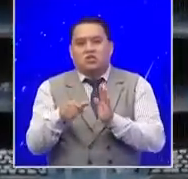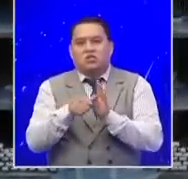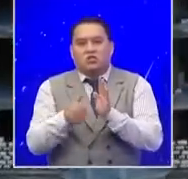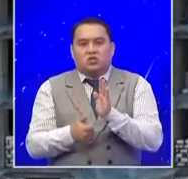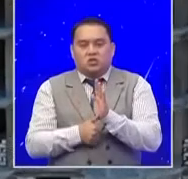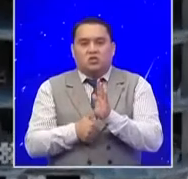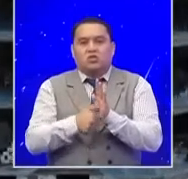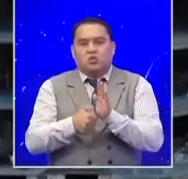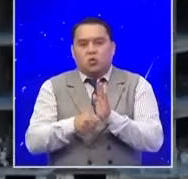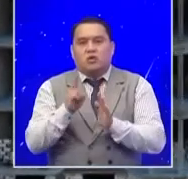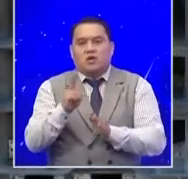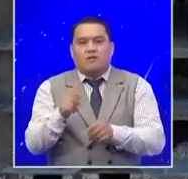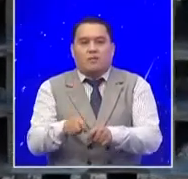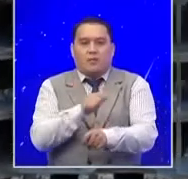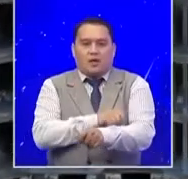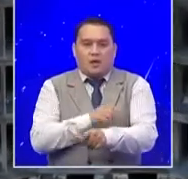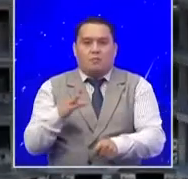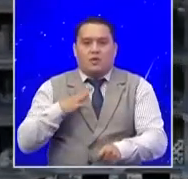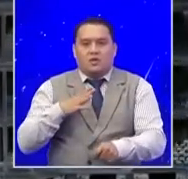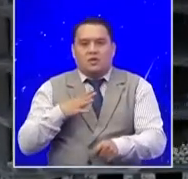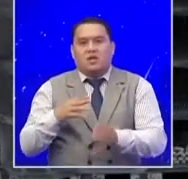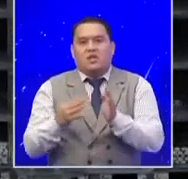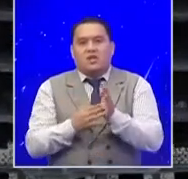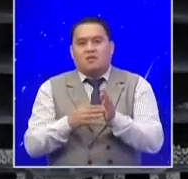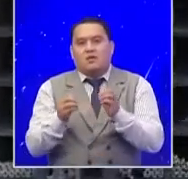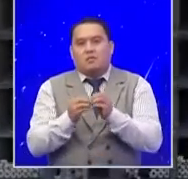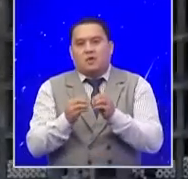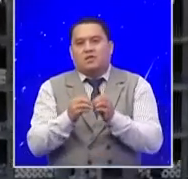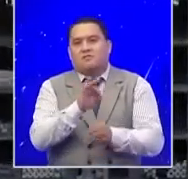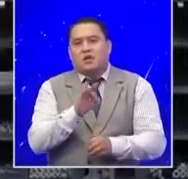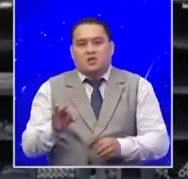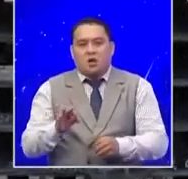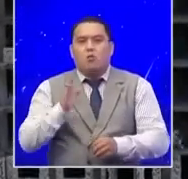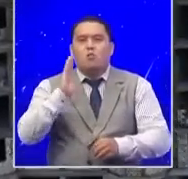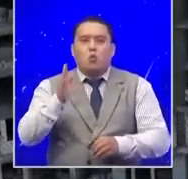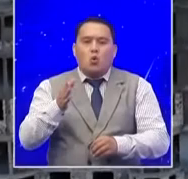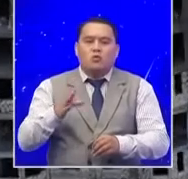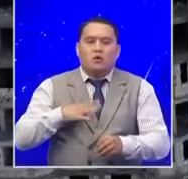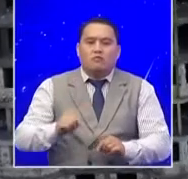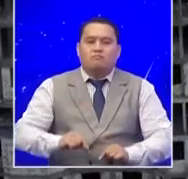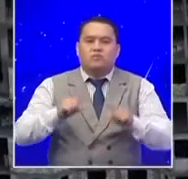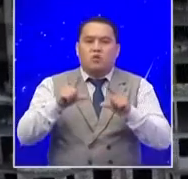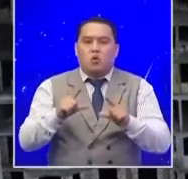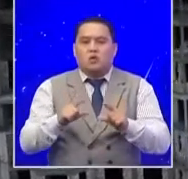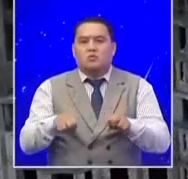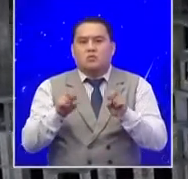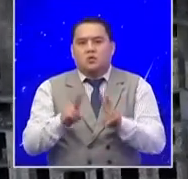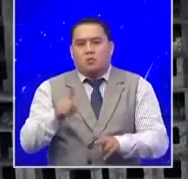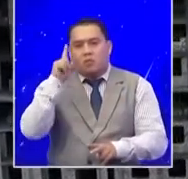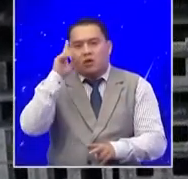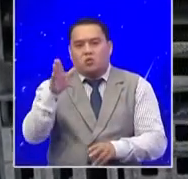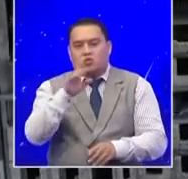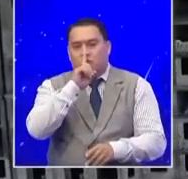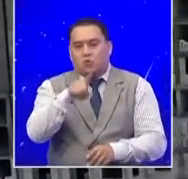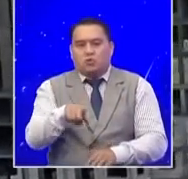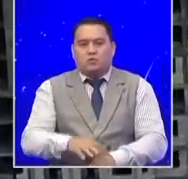за квадратный метр, то годом ранее стоимость была меньше на 9,5%. О дальнейших скачках на рынке специалисты не